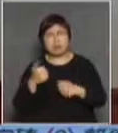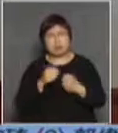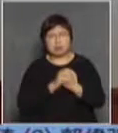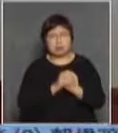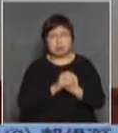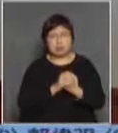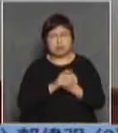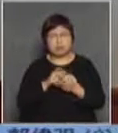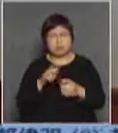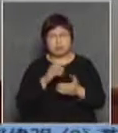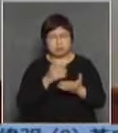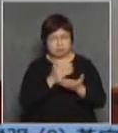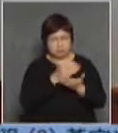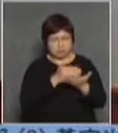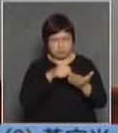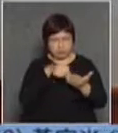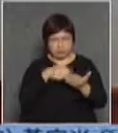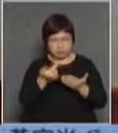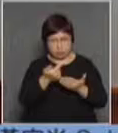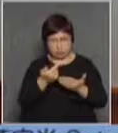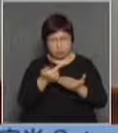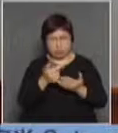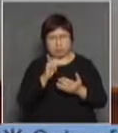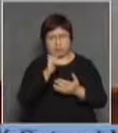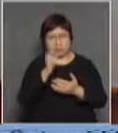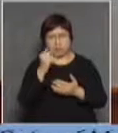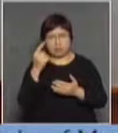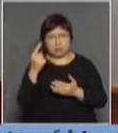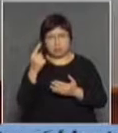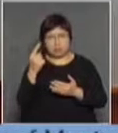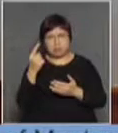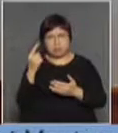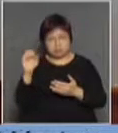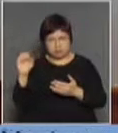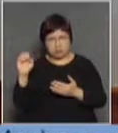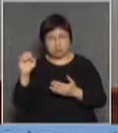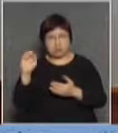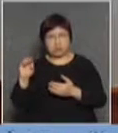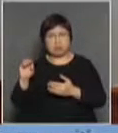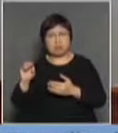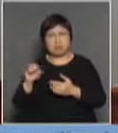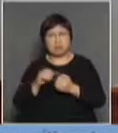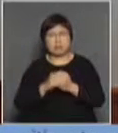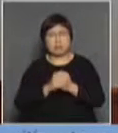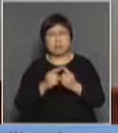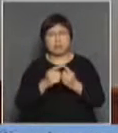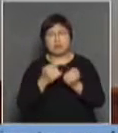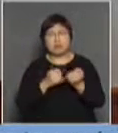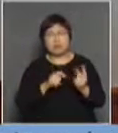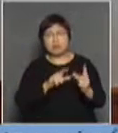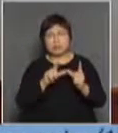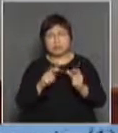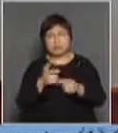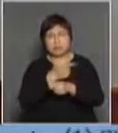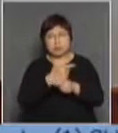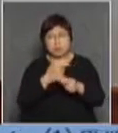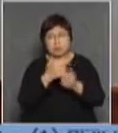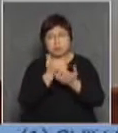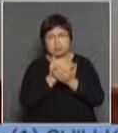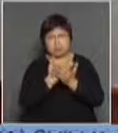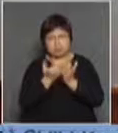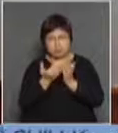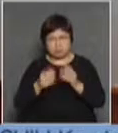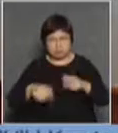當中絕大部分，即610億元用作民生和經濟方面的開